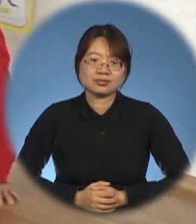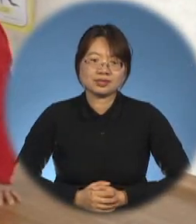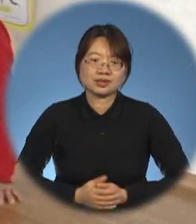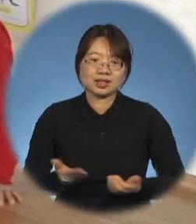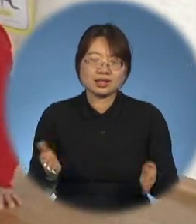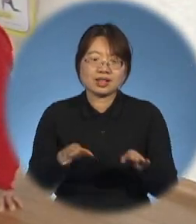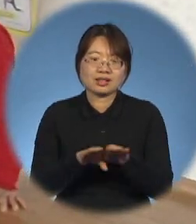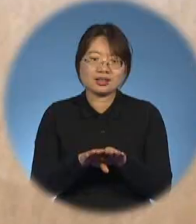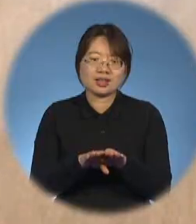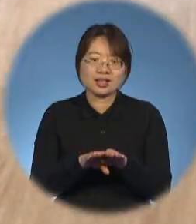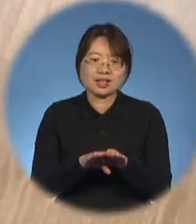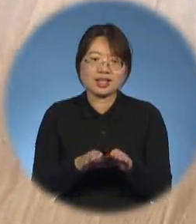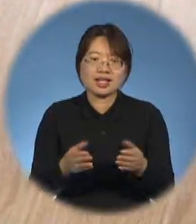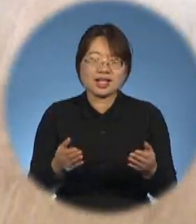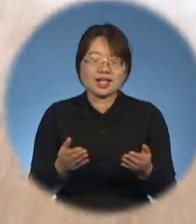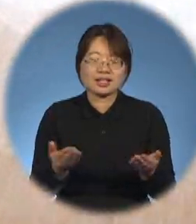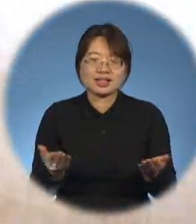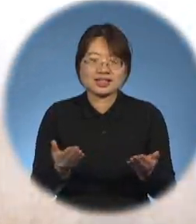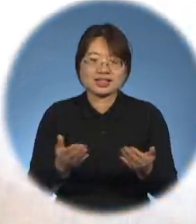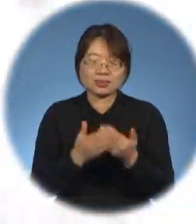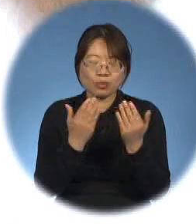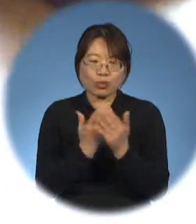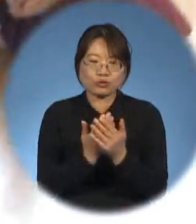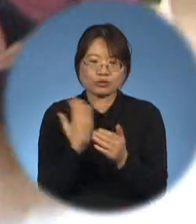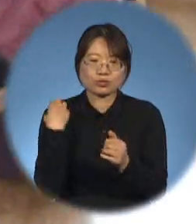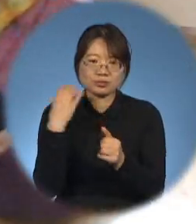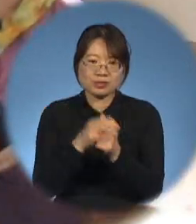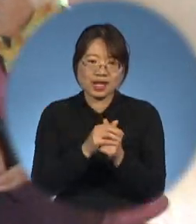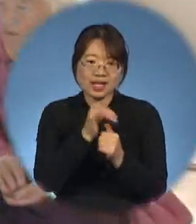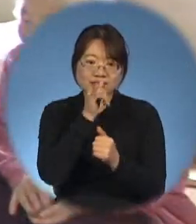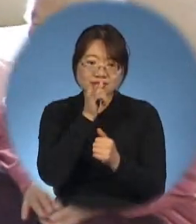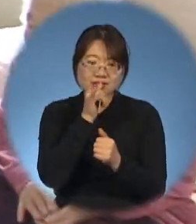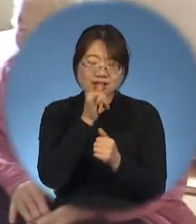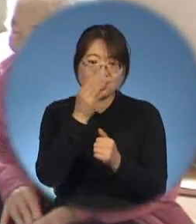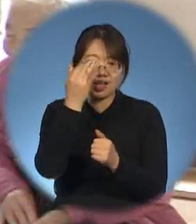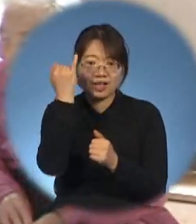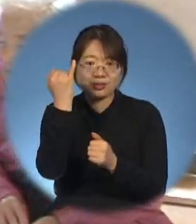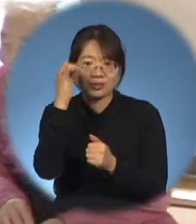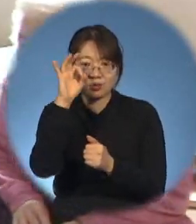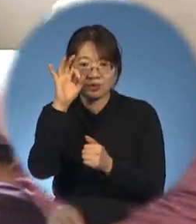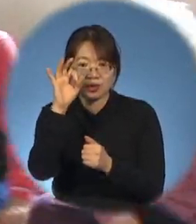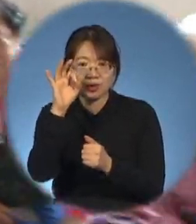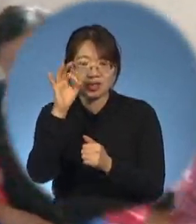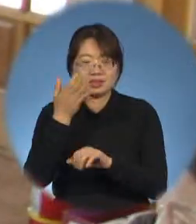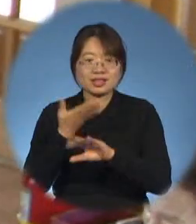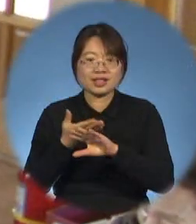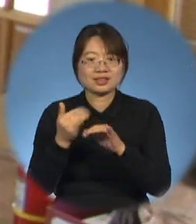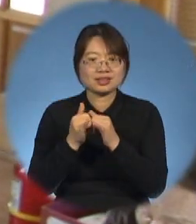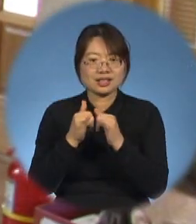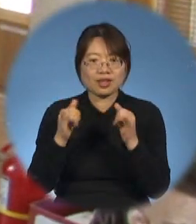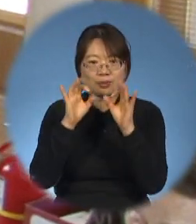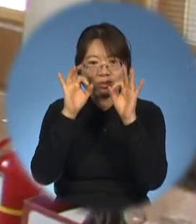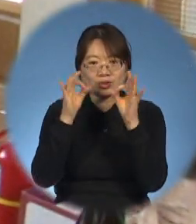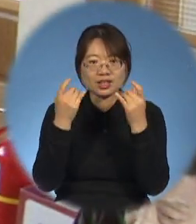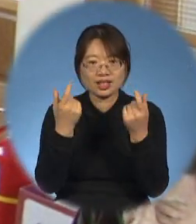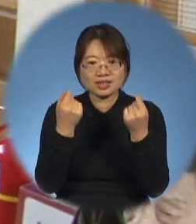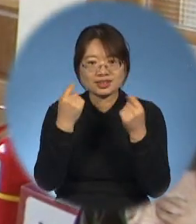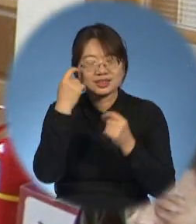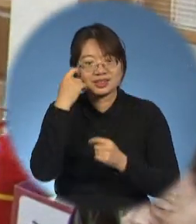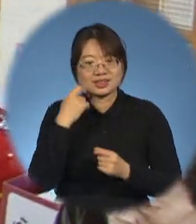회관 9 준이를 동아 칸은 할아버지를 보고 있느라 할머니는 전혀 다른 사람을 보고 있는 것만